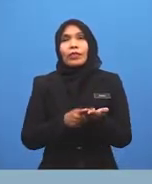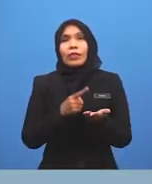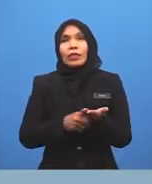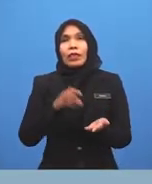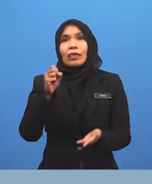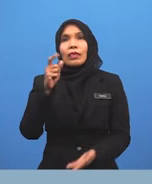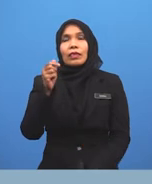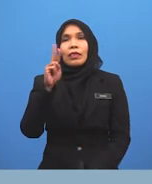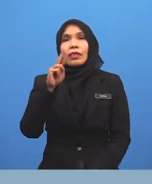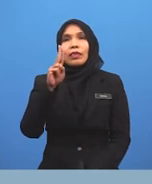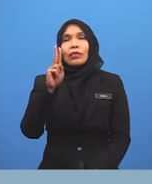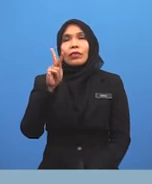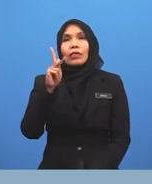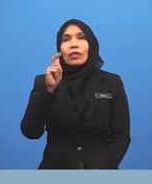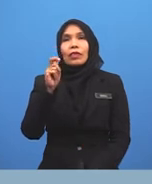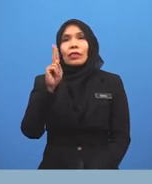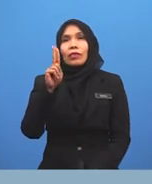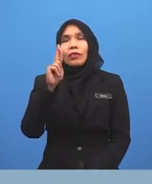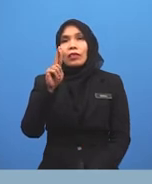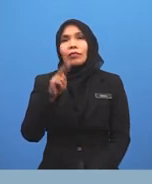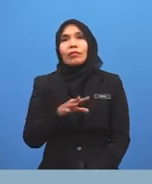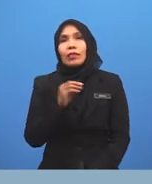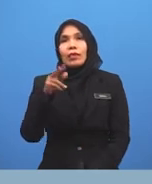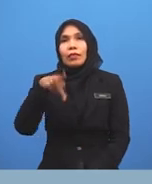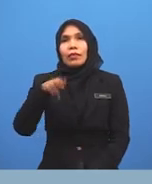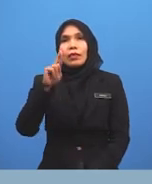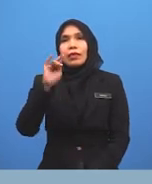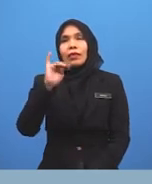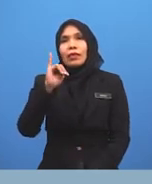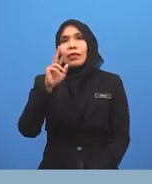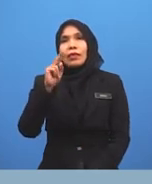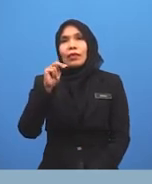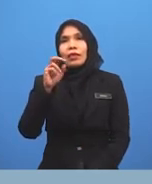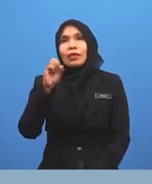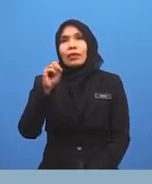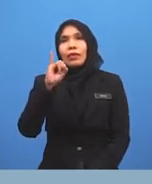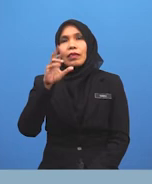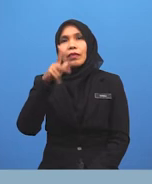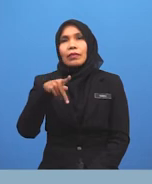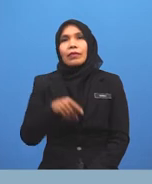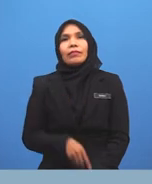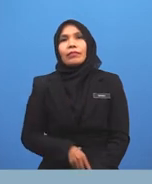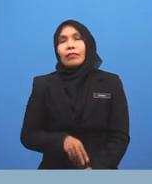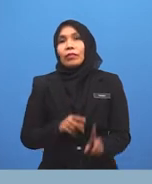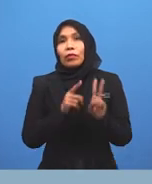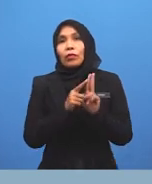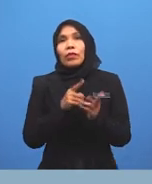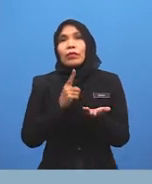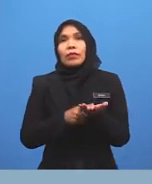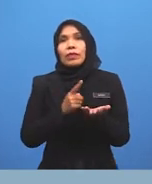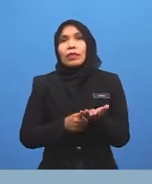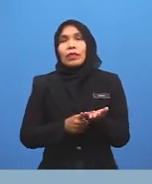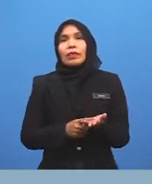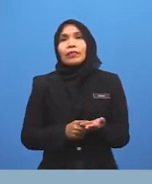membincangkan struktur dan prinsip penjana arus terus. Yang kedua, kita telah membincangkan struktur dan prinsip